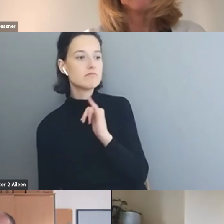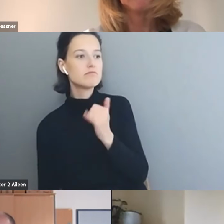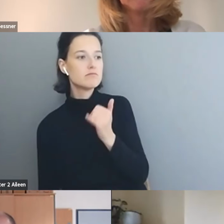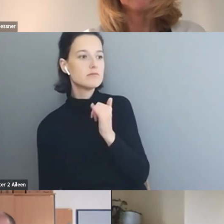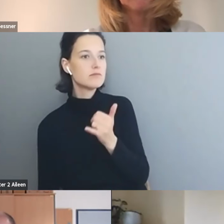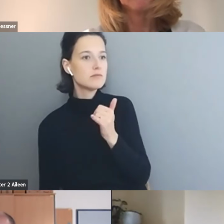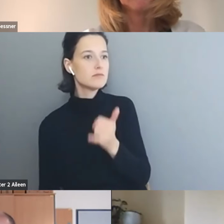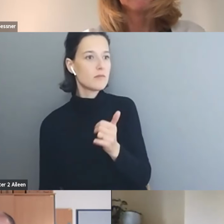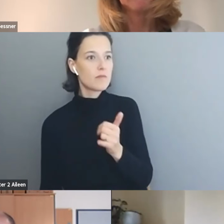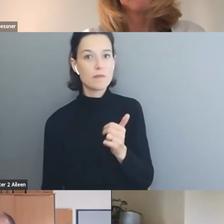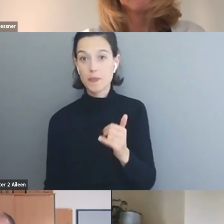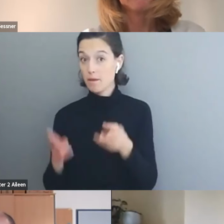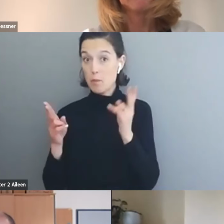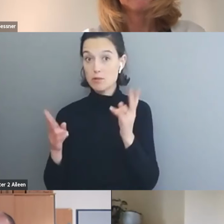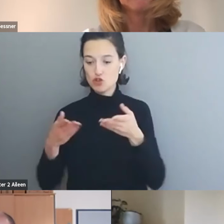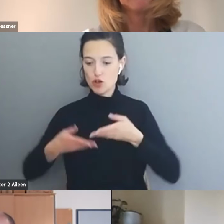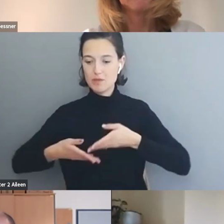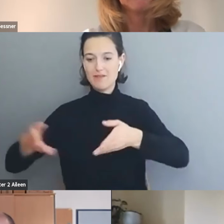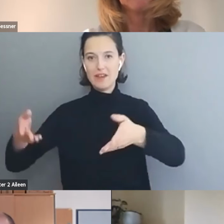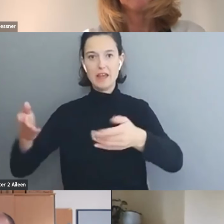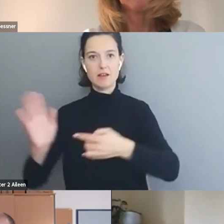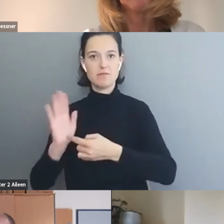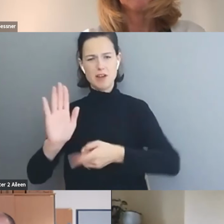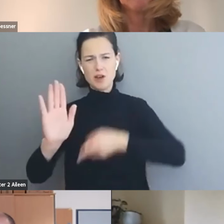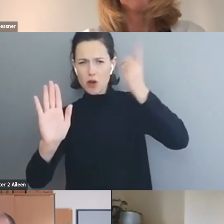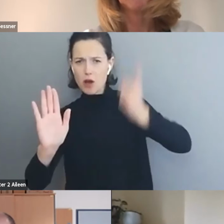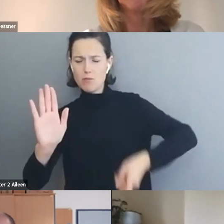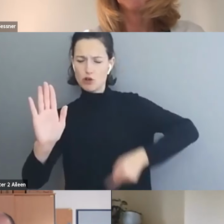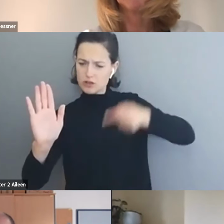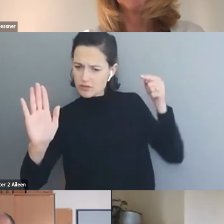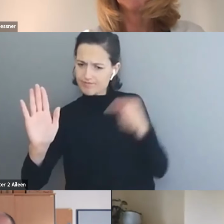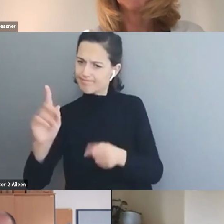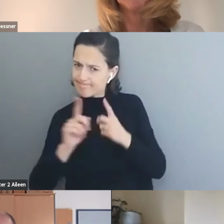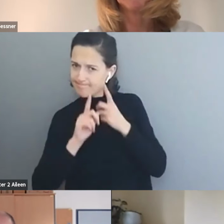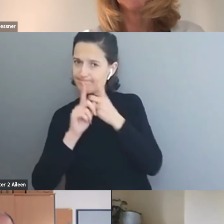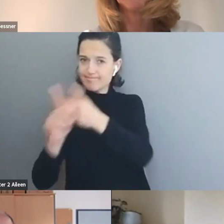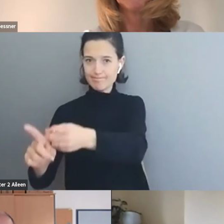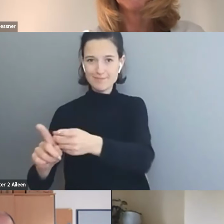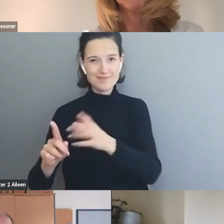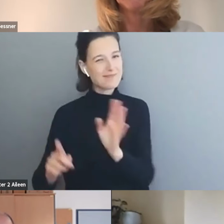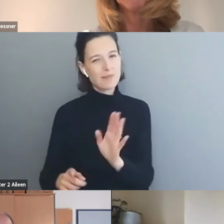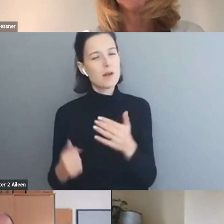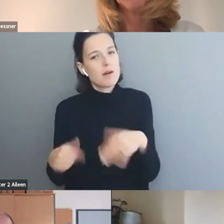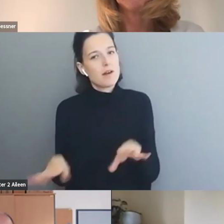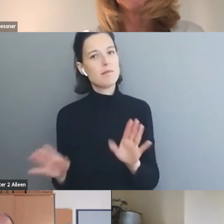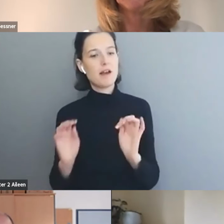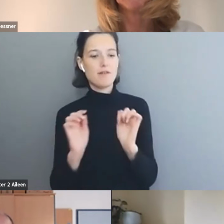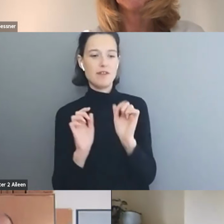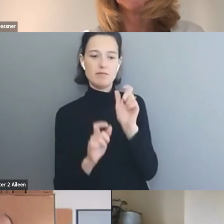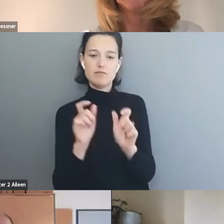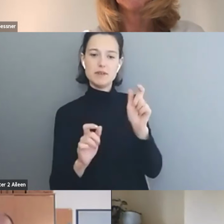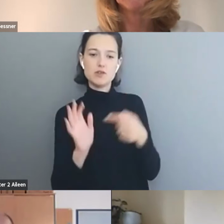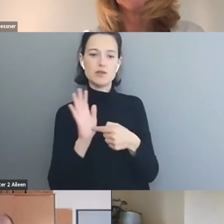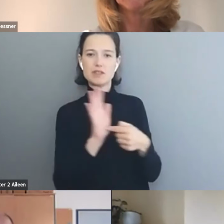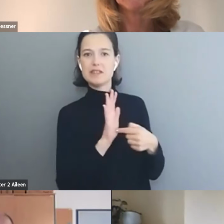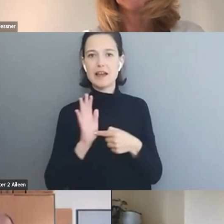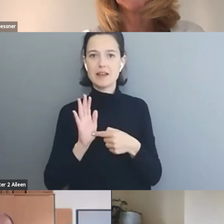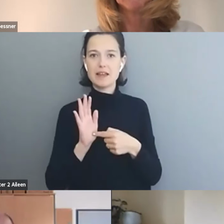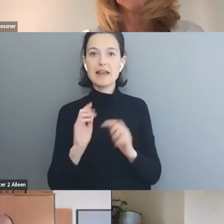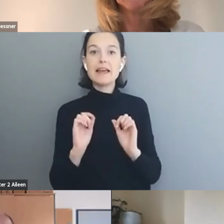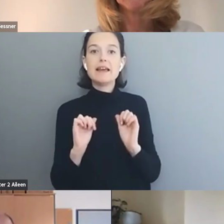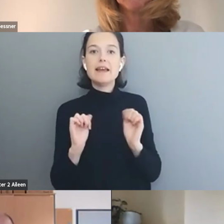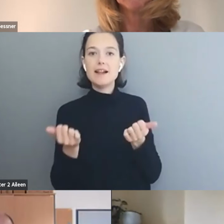Weg vorgeben würde. Ich finde, es ist wichtig, den Leuten klar aufzuzeigen, wo sie Hilfe finden, wenn es eben um ganz konkrete Beratung geht für